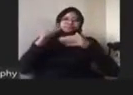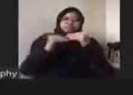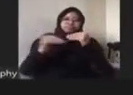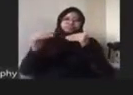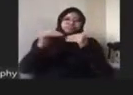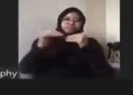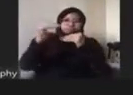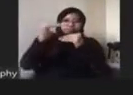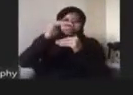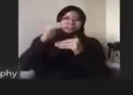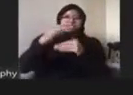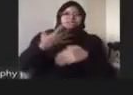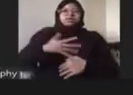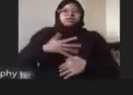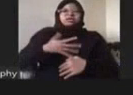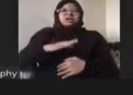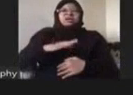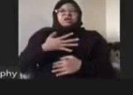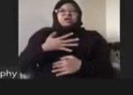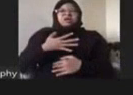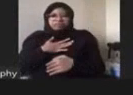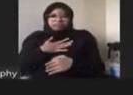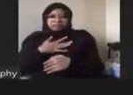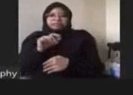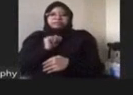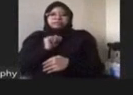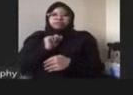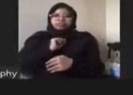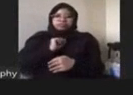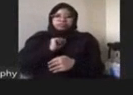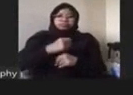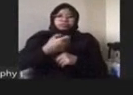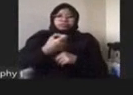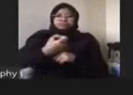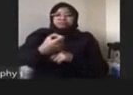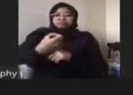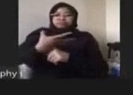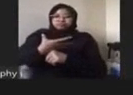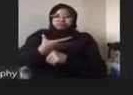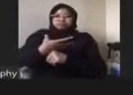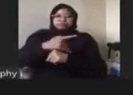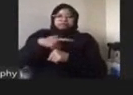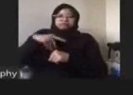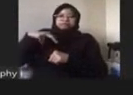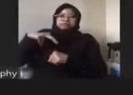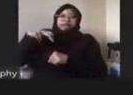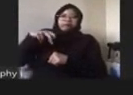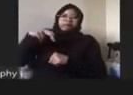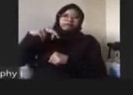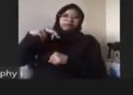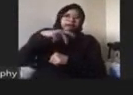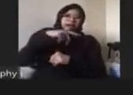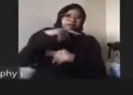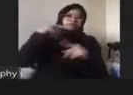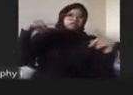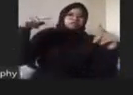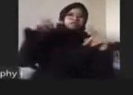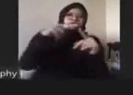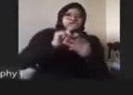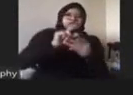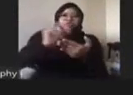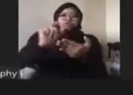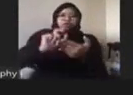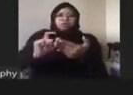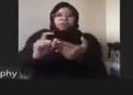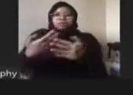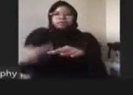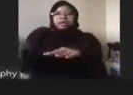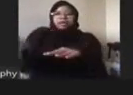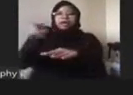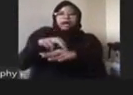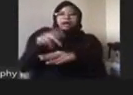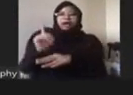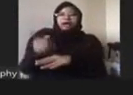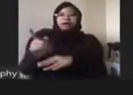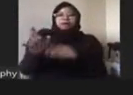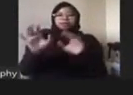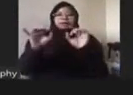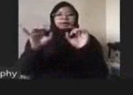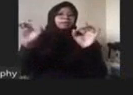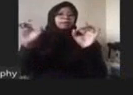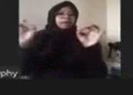ya. Khawatir kalau anak tertular COVID di perjalanan menuju sekolah karena anaknya naik angkot mungkin, atau bagaimana ini